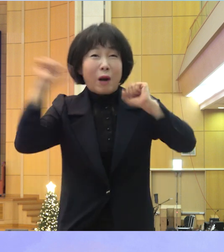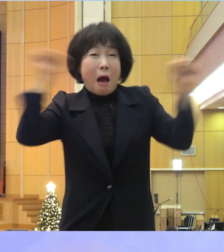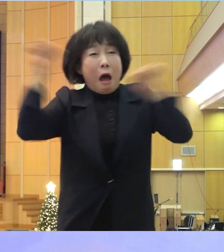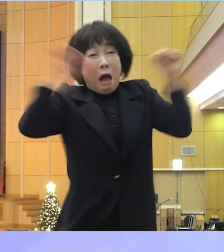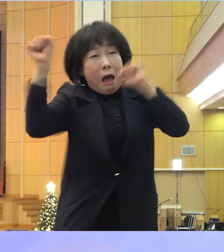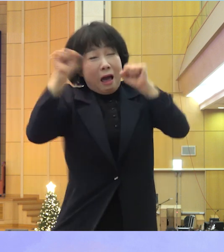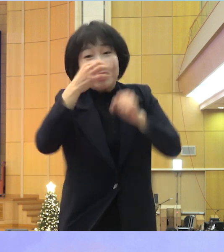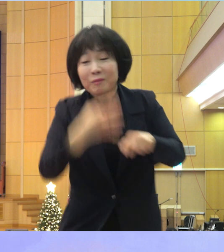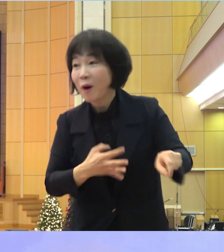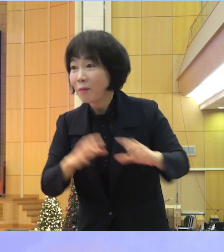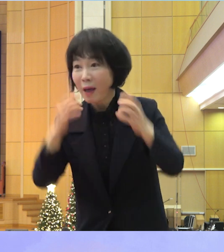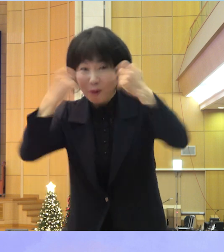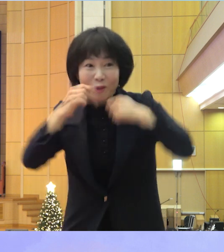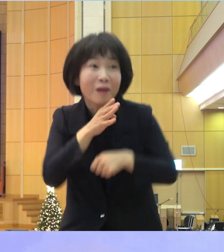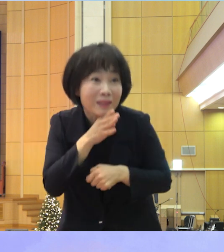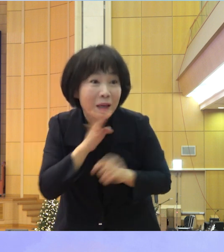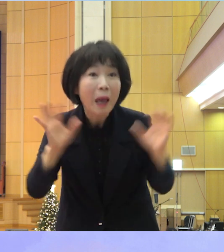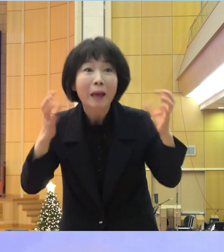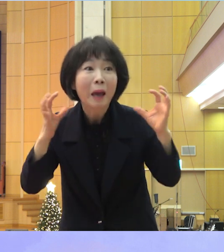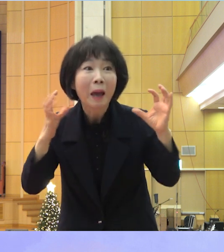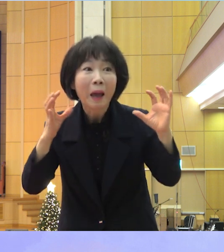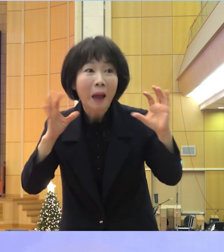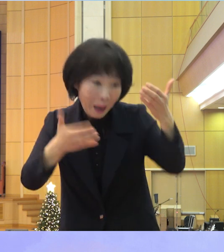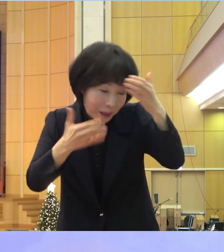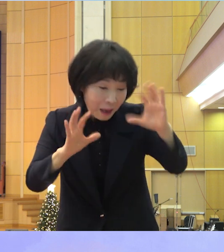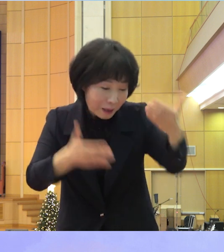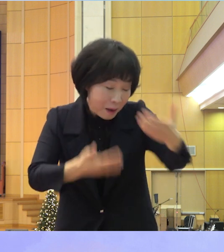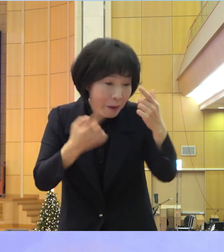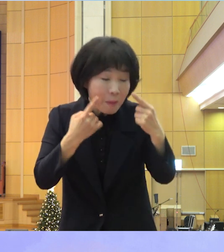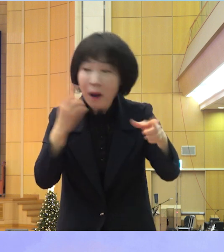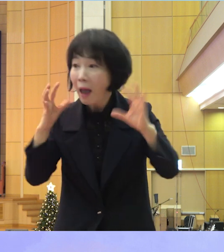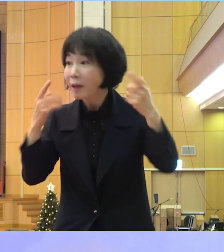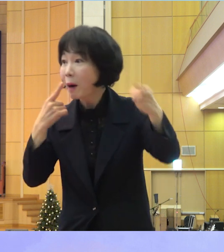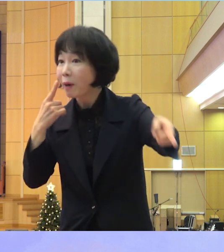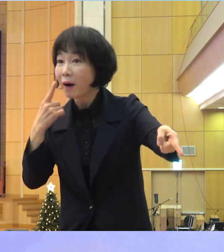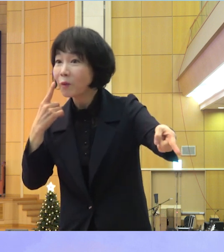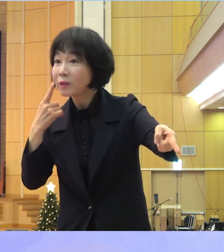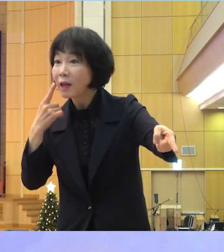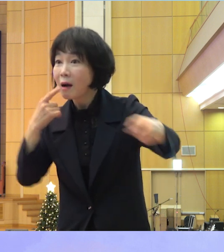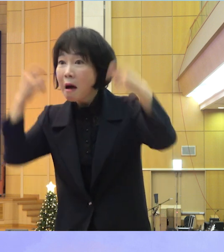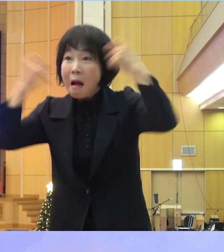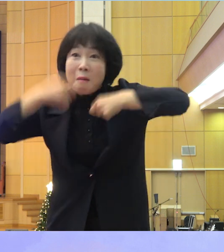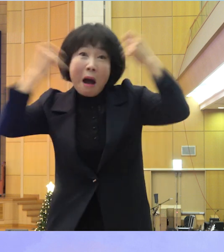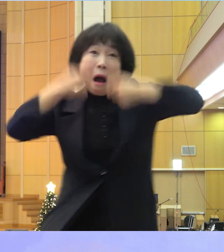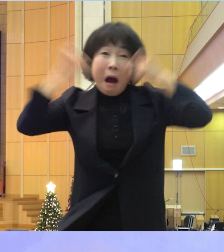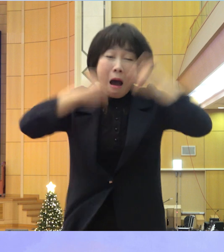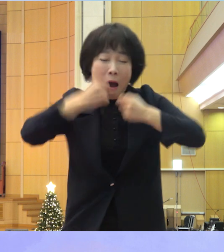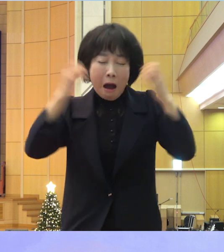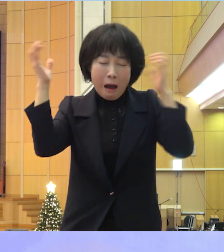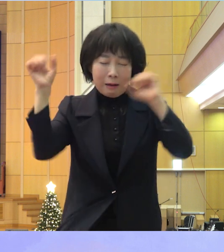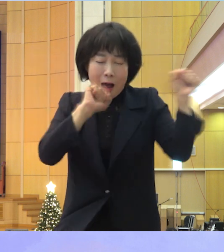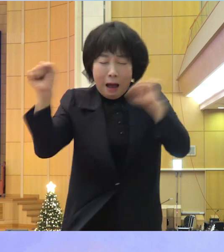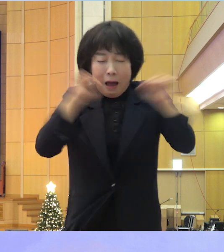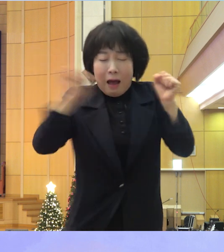얼마나 힘들었으면, 얼마나 고통스러웠으면 그렇게 울어대냔 말이에요. 울어대냔 말이에요.